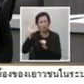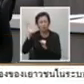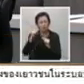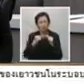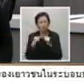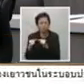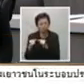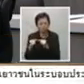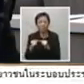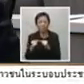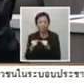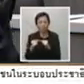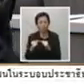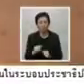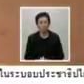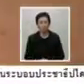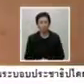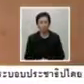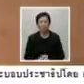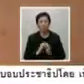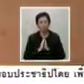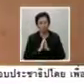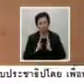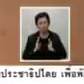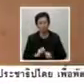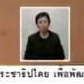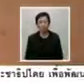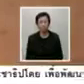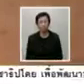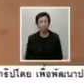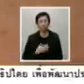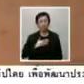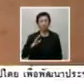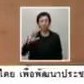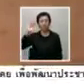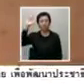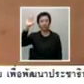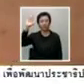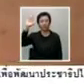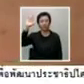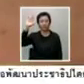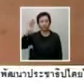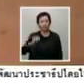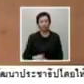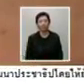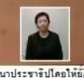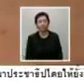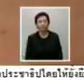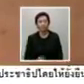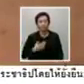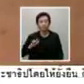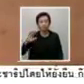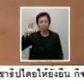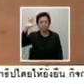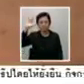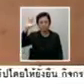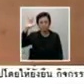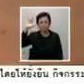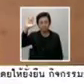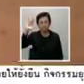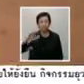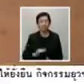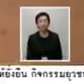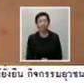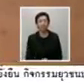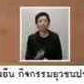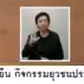าดครับ ขอบคุณครับ ท่านประธานครับผมขอประท้วงครับท่านประธานให้เสร็จผมประท้วงผมข